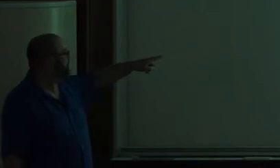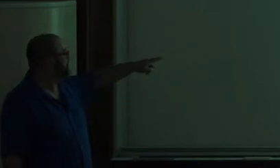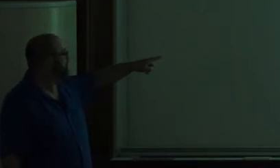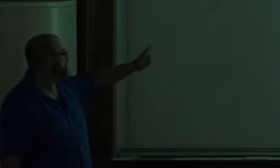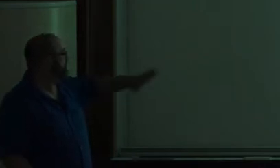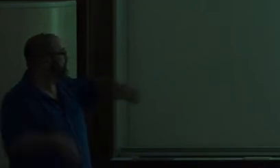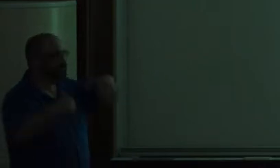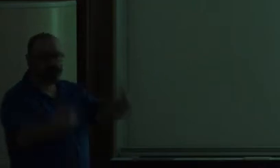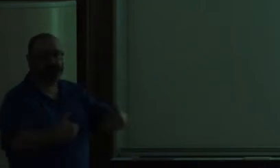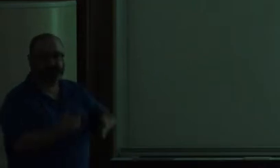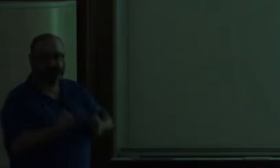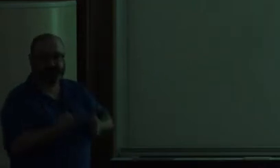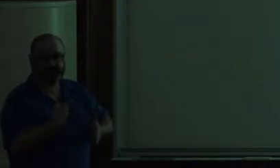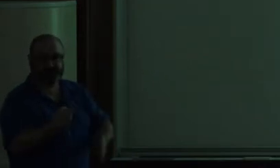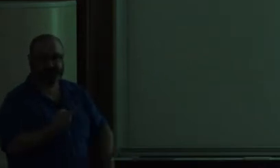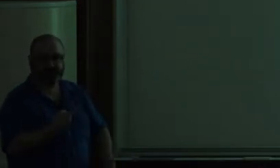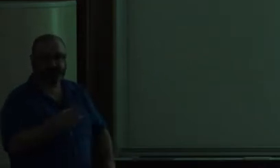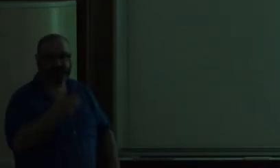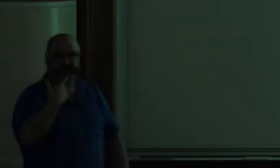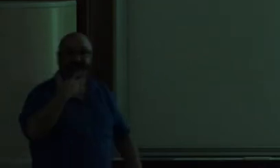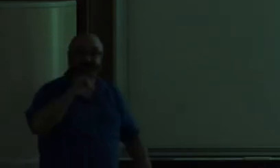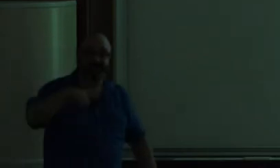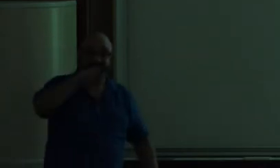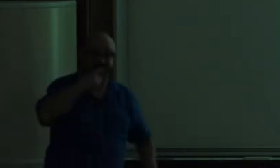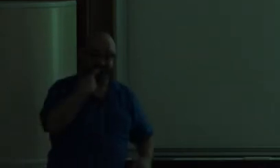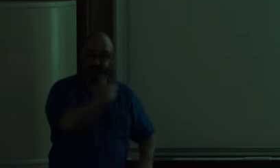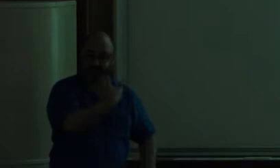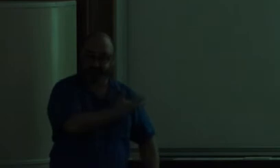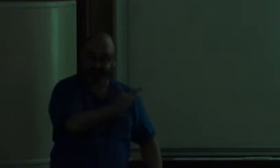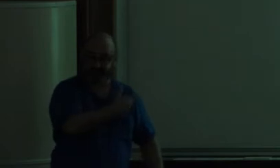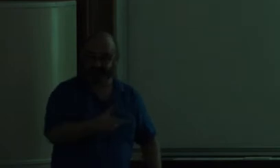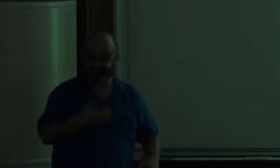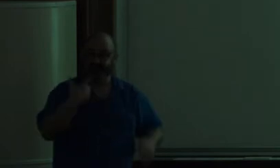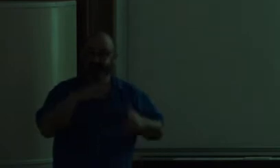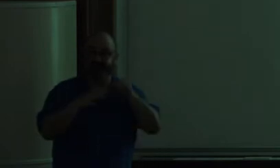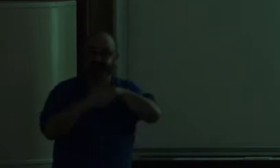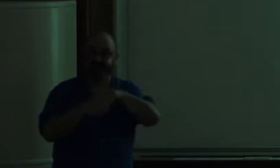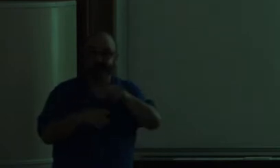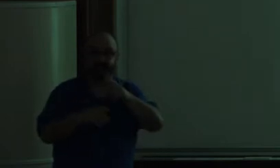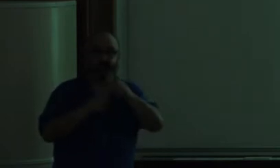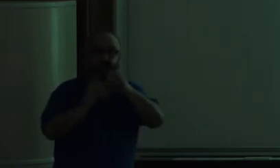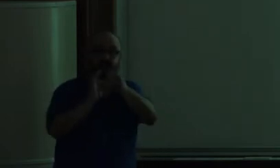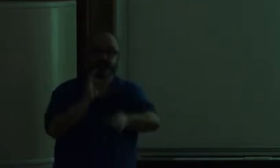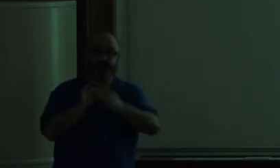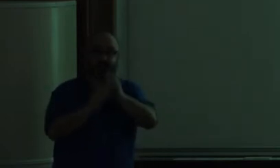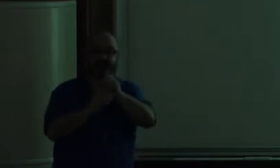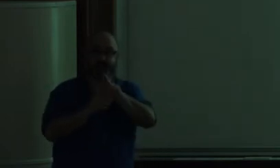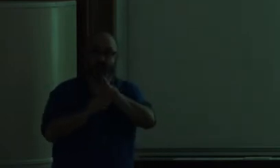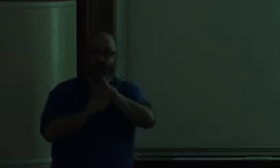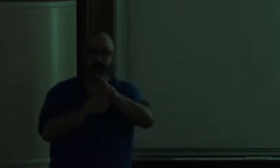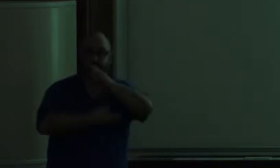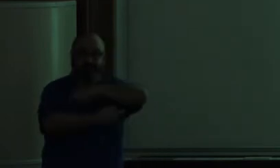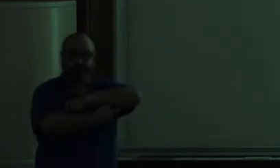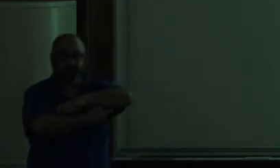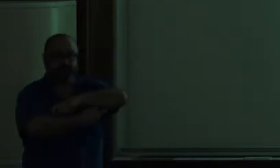un stop itération. Donc, si vous réfléchissez bien à ce que ça veut dire que la boucle for en Python, c'est un